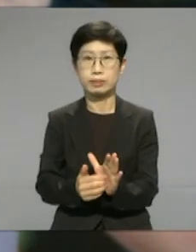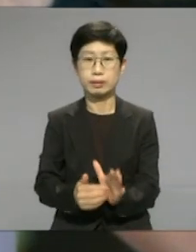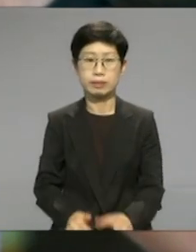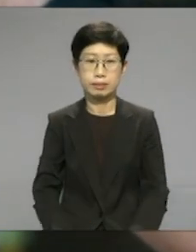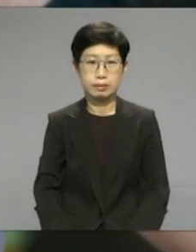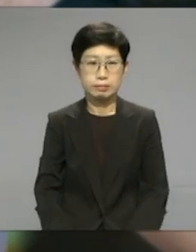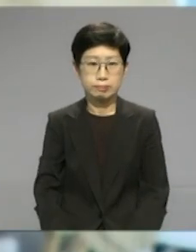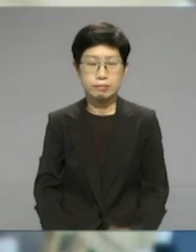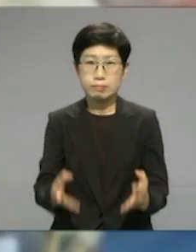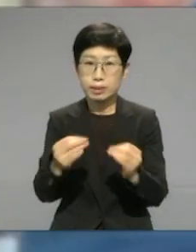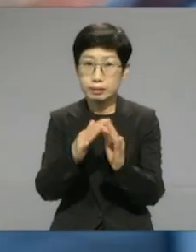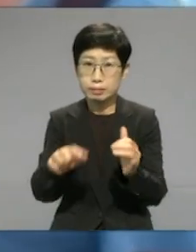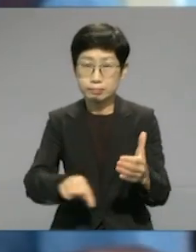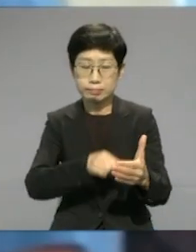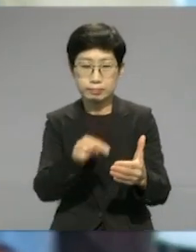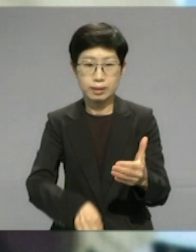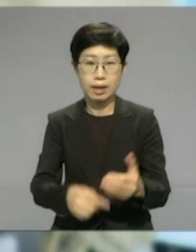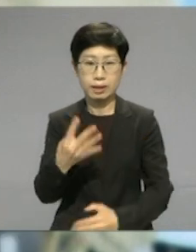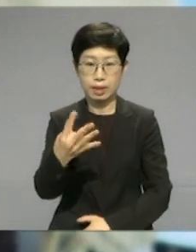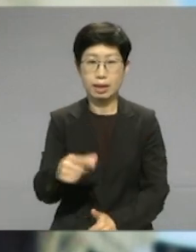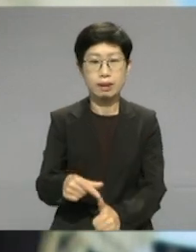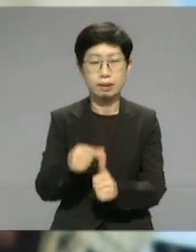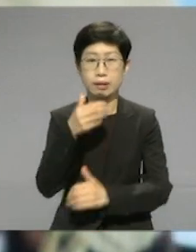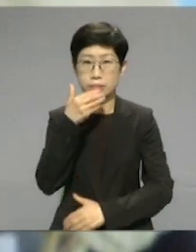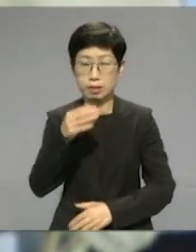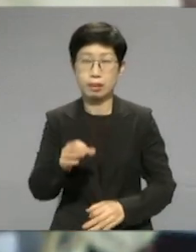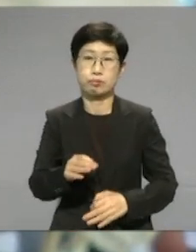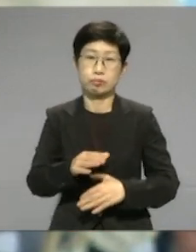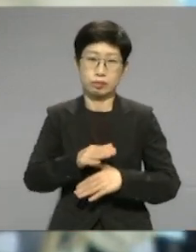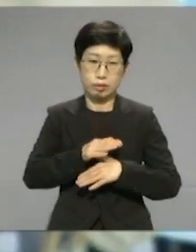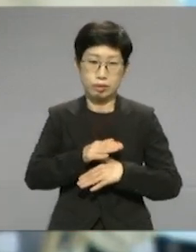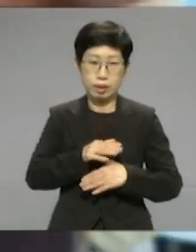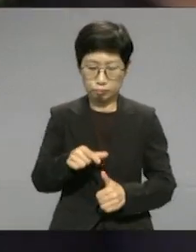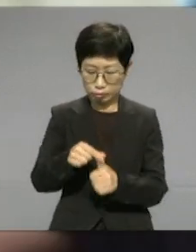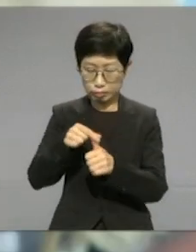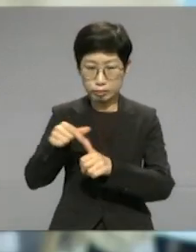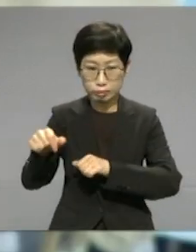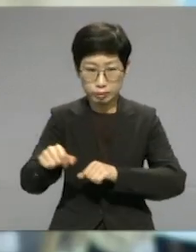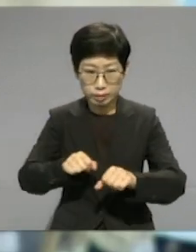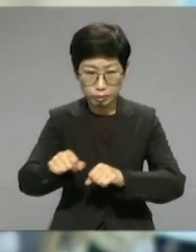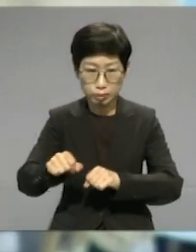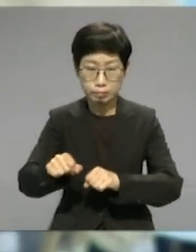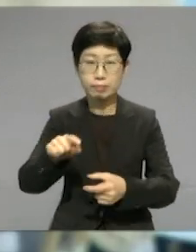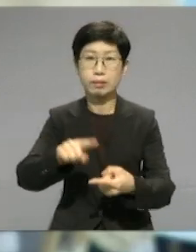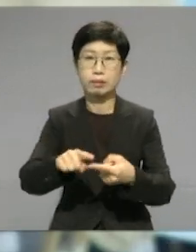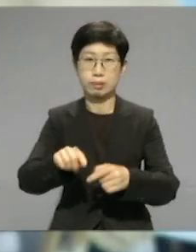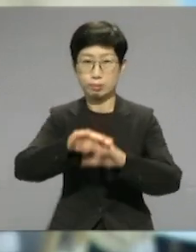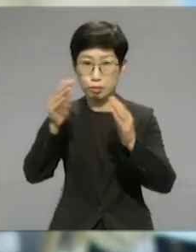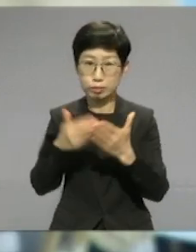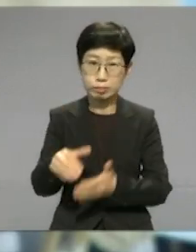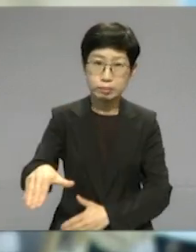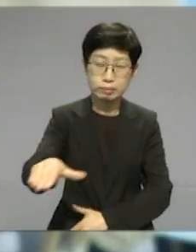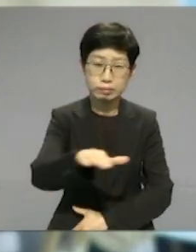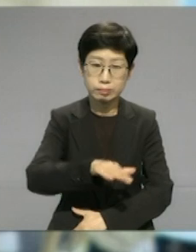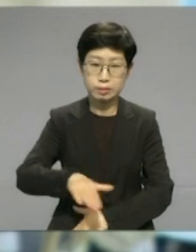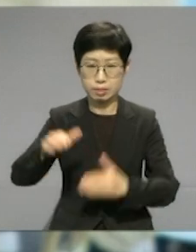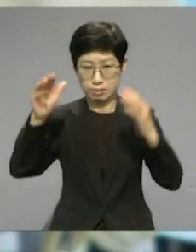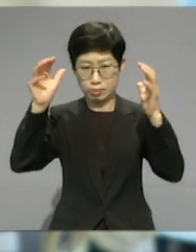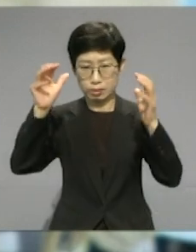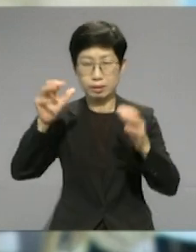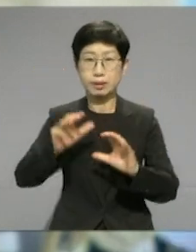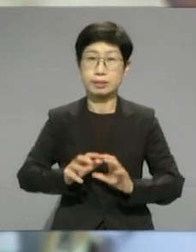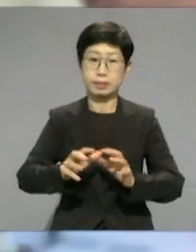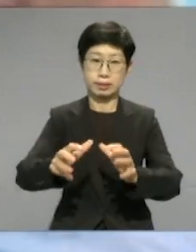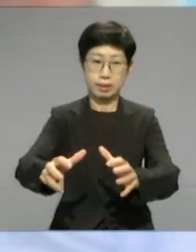Everyone's obviously ecstatic about the amazing rescue operation. Able to free four out of